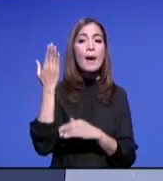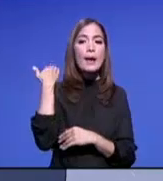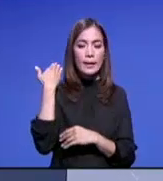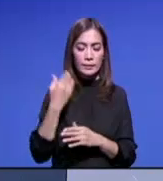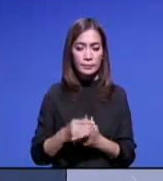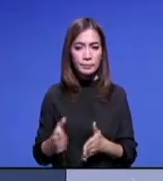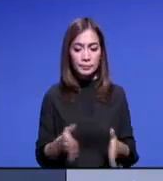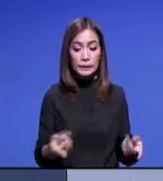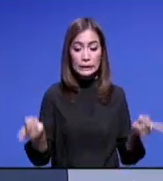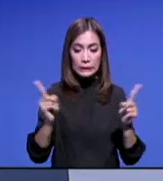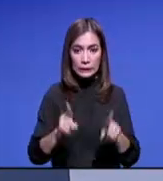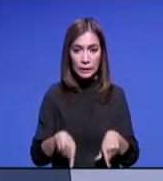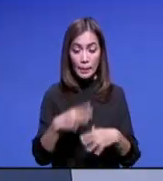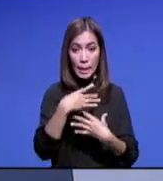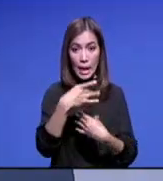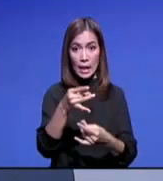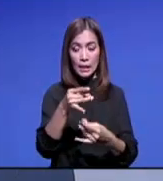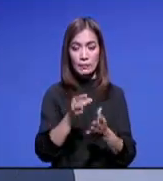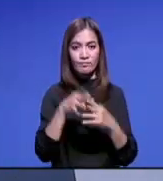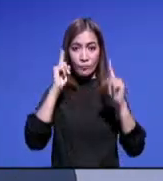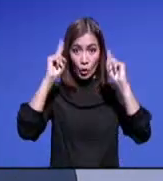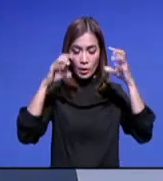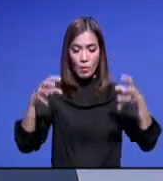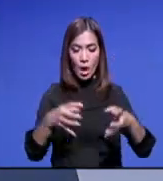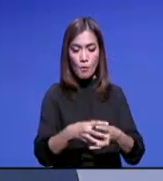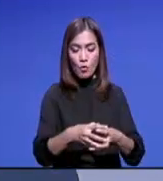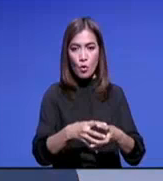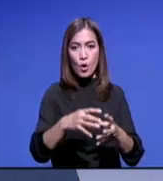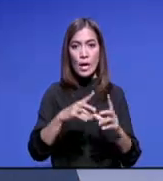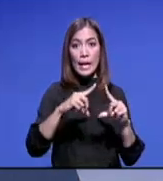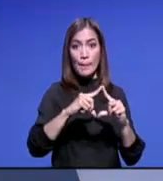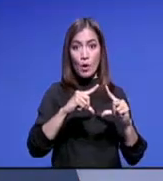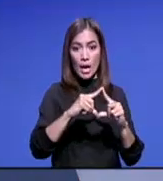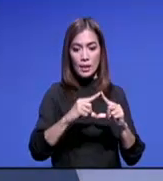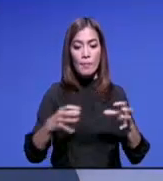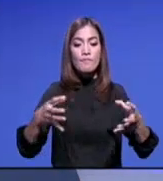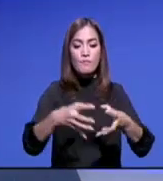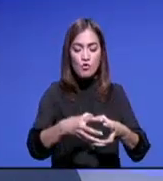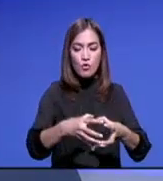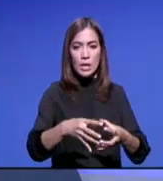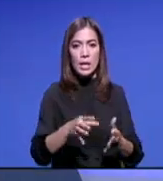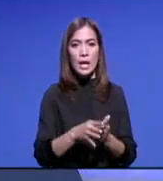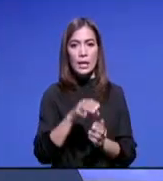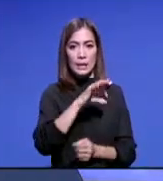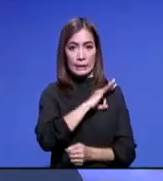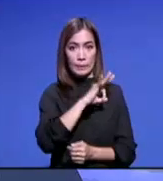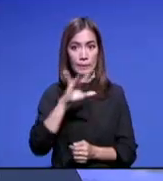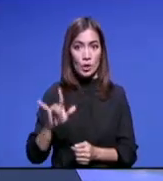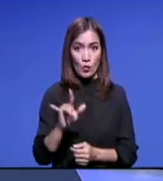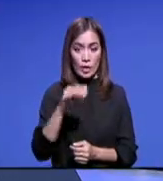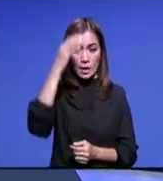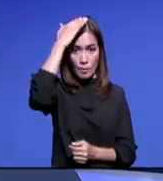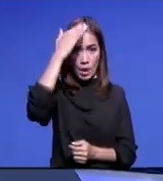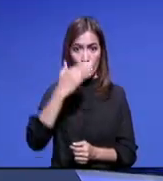Dan pemirsa, ada kejadian menarik yang bisa menjadi sinyal politik bergabungnya Partai Demokrat ke koalisi Jokowi Ma'ruf Amin. Juru bicara BPN